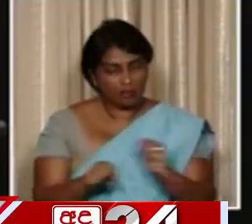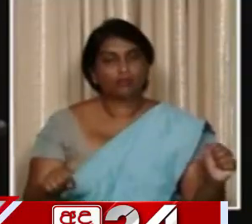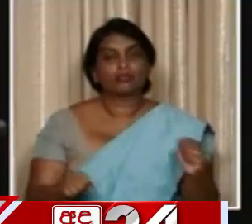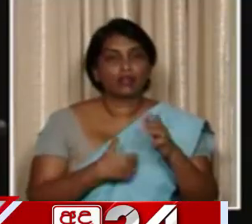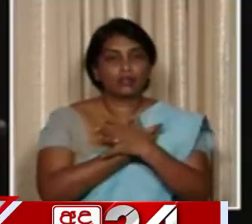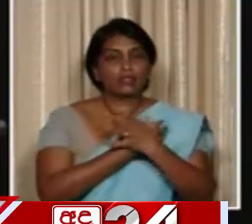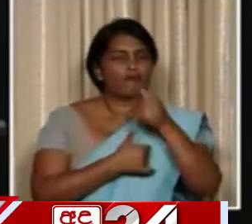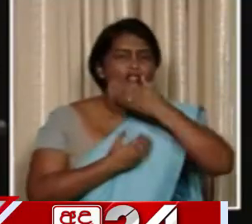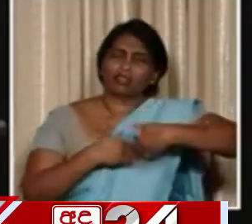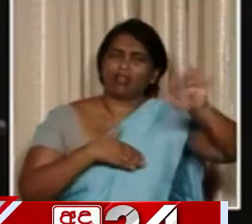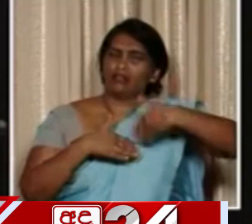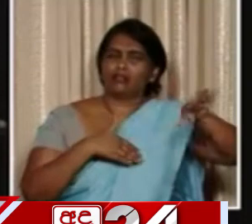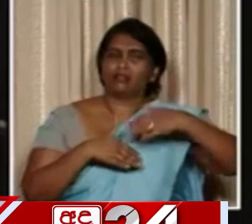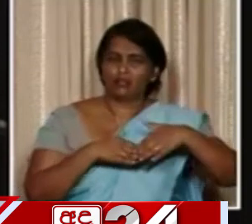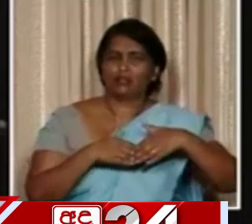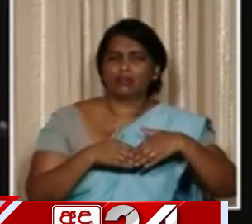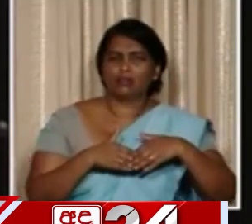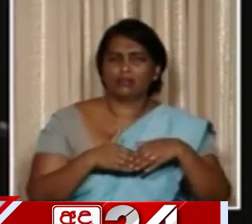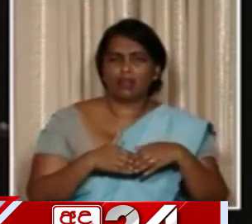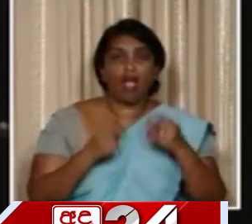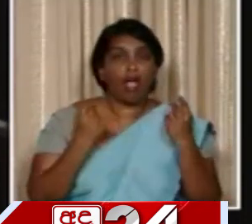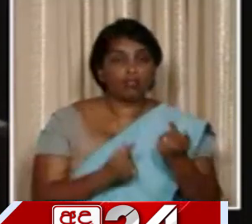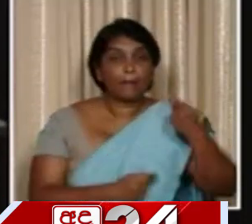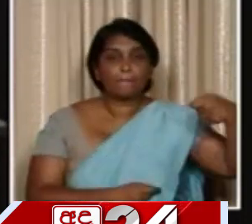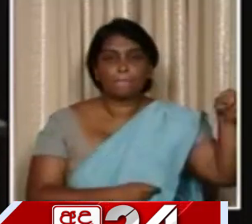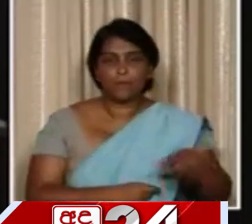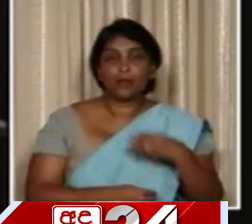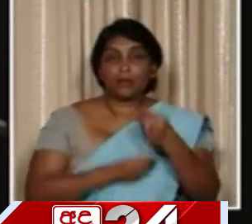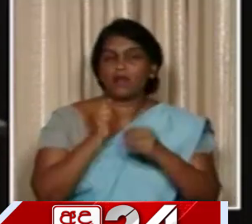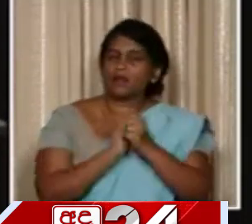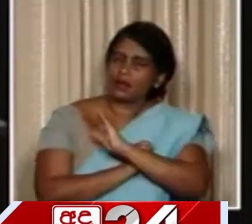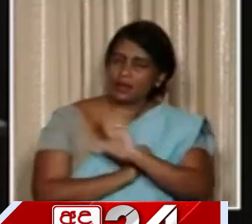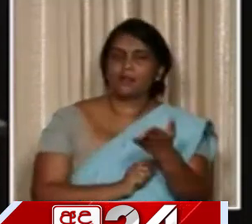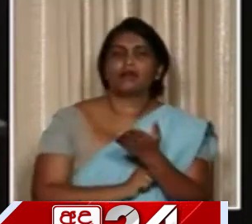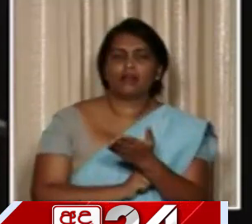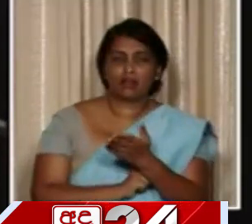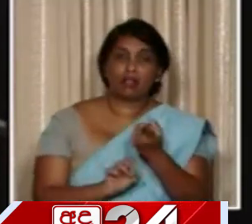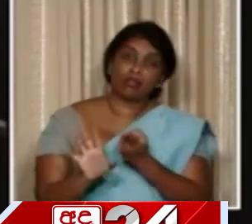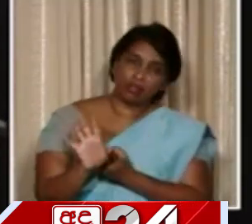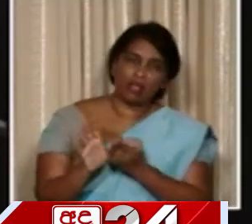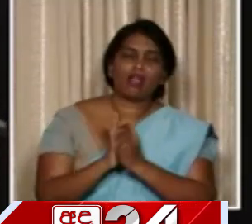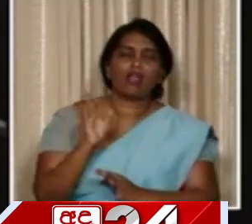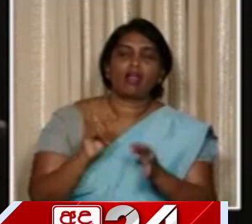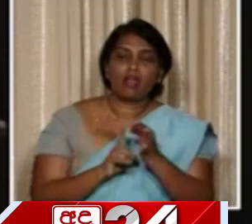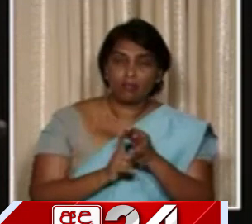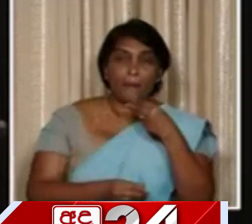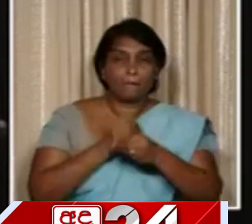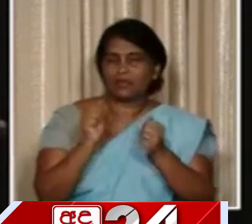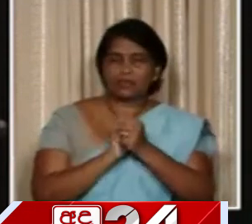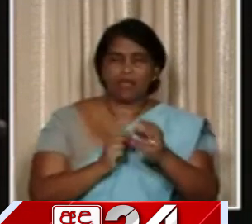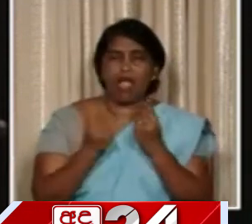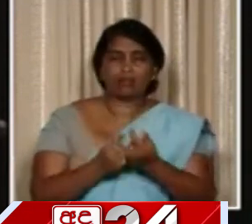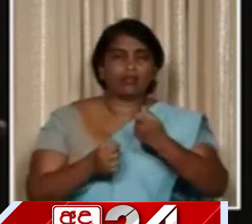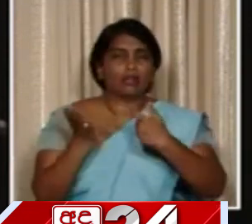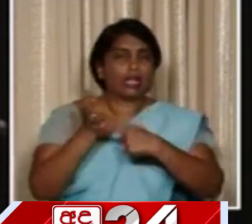සමනල වැවෙන් වතුර නිදාස් කරනවා ඒ නිදාස් කරන්නේ මේ හදිසි මිලදී ගැනීම බලේ ජාවාරම කරන්න එපා ඔබතුමා තරුණ හැමතිවරේ කැරිලා ඒ ජාවාරම කරලා හදිසි